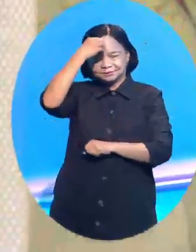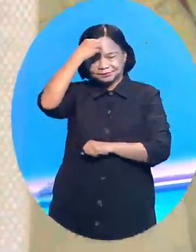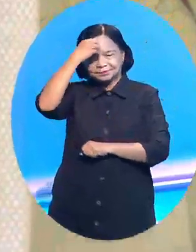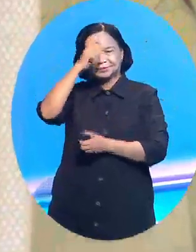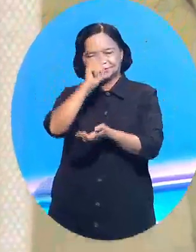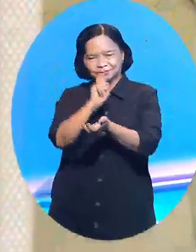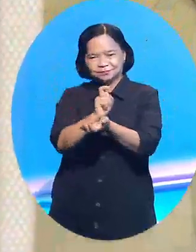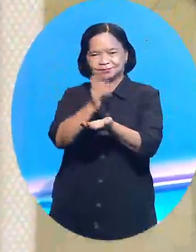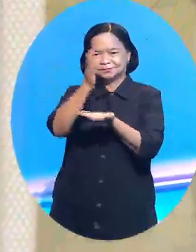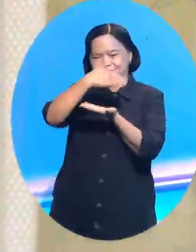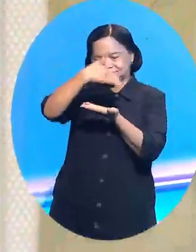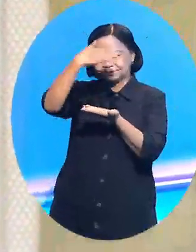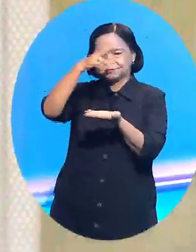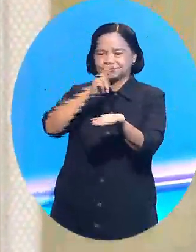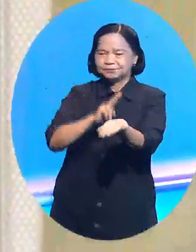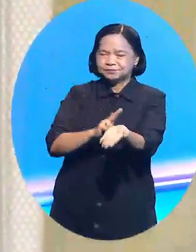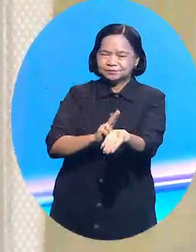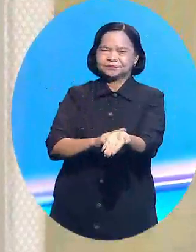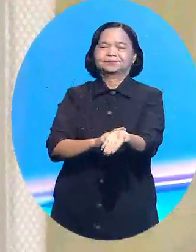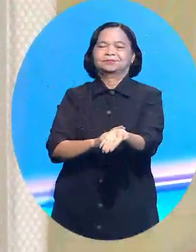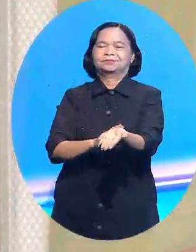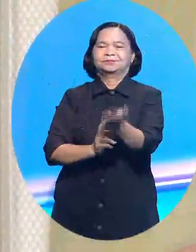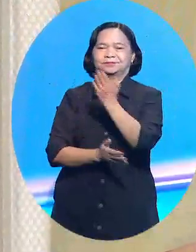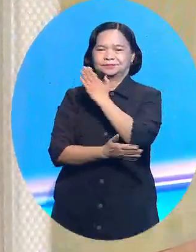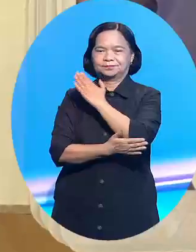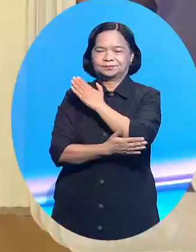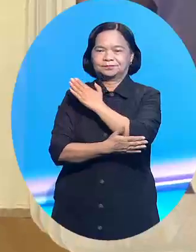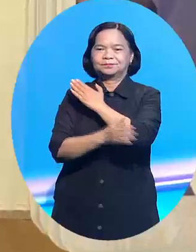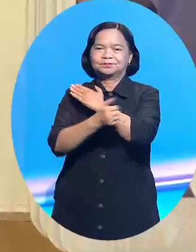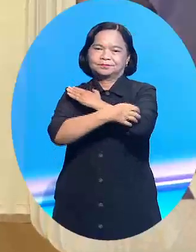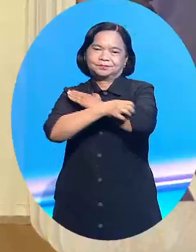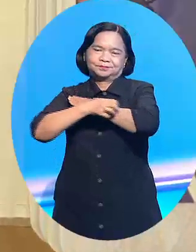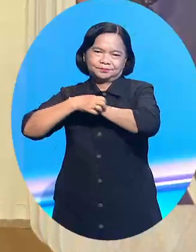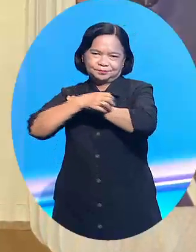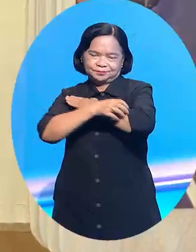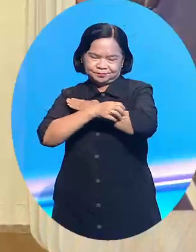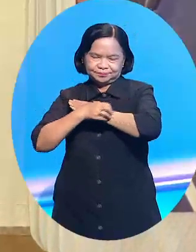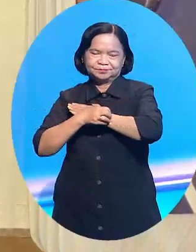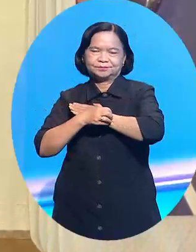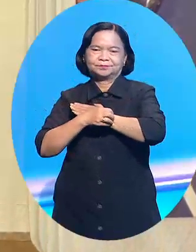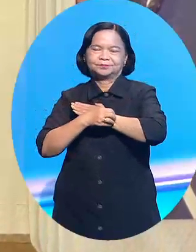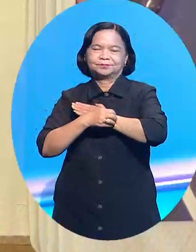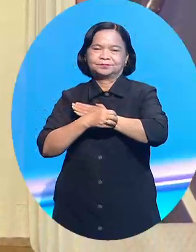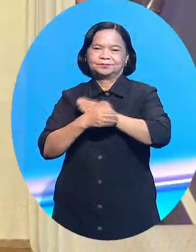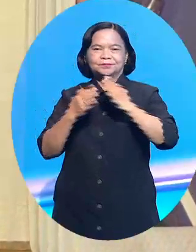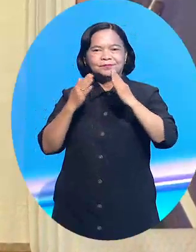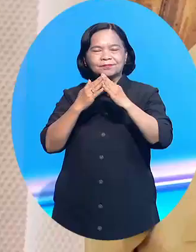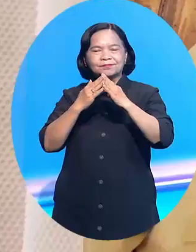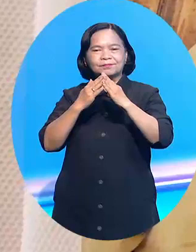đủ, nuôi dưỡng bệnh tình, rồi giúp đỡ cảnh nghèo khó, rồi nhà